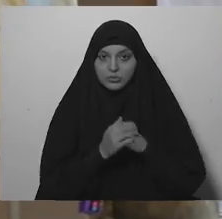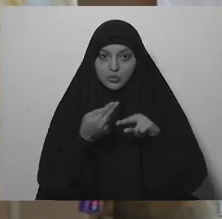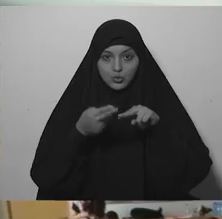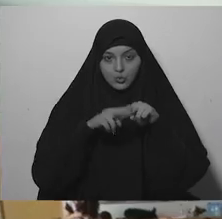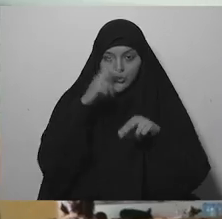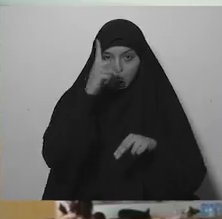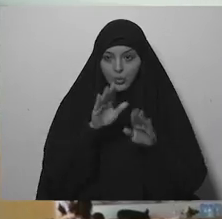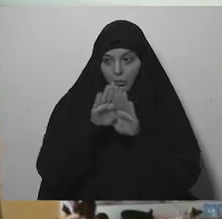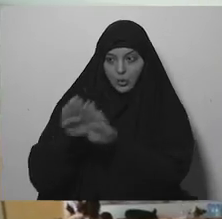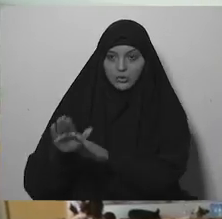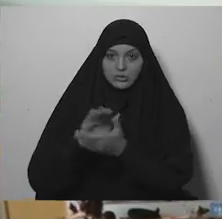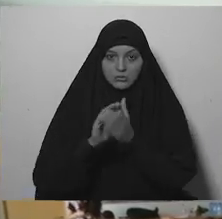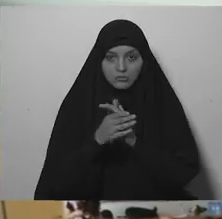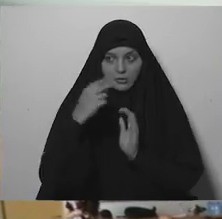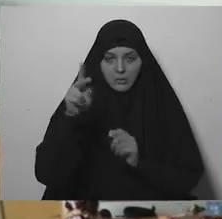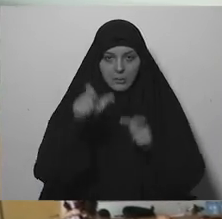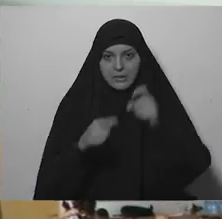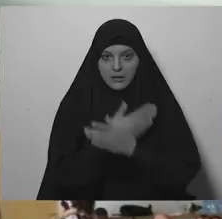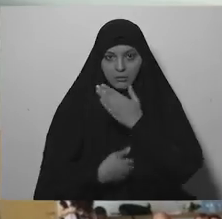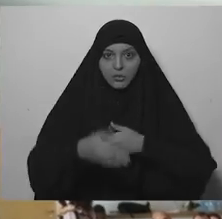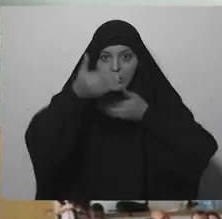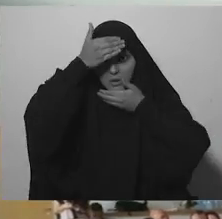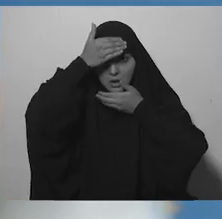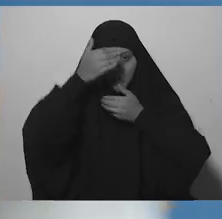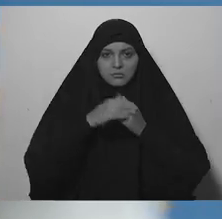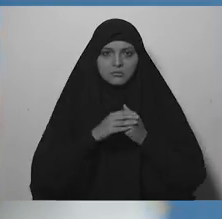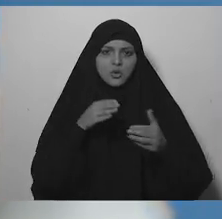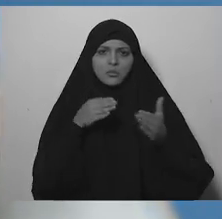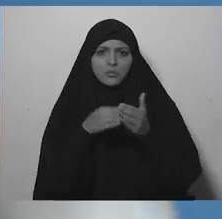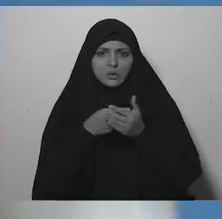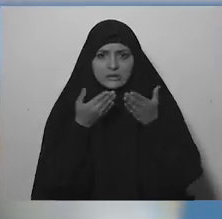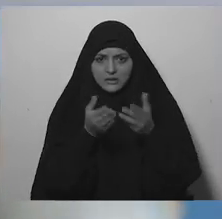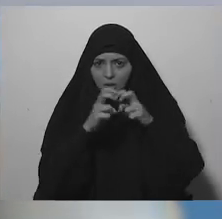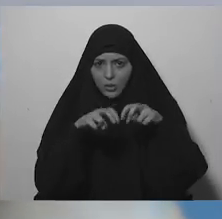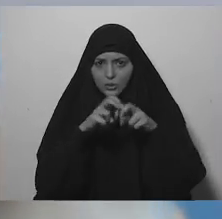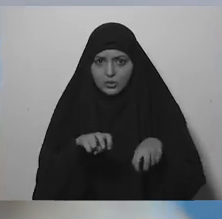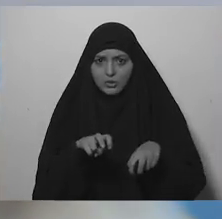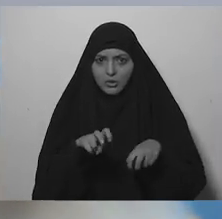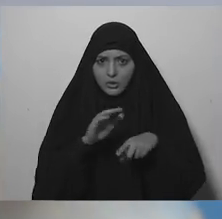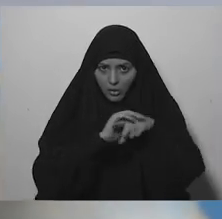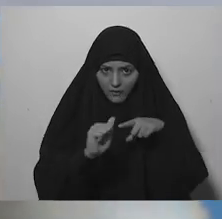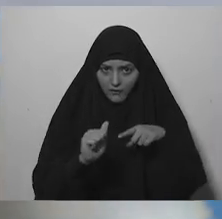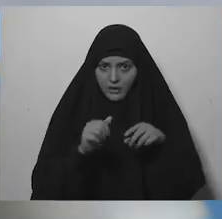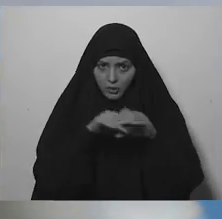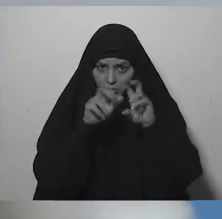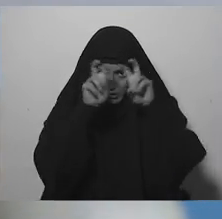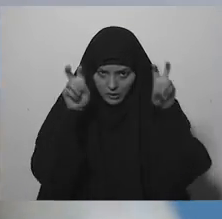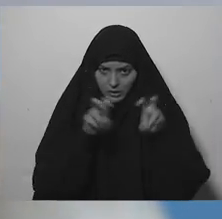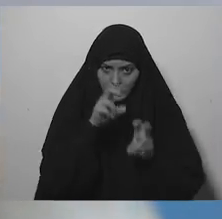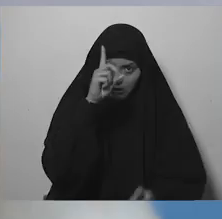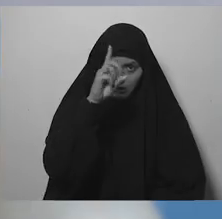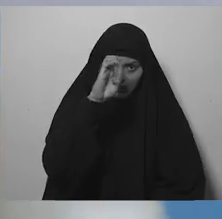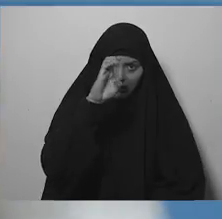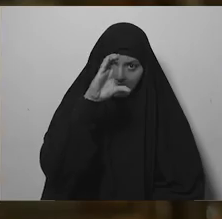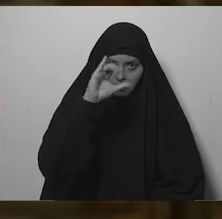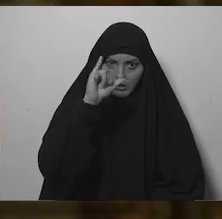le droit à la protection sociale des personnes handicapées au Maroc. Le but de cette recherche qui a été menée dans le cadre du projet